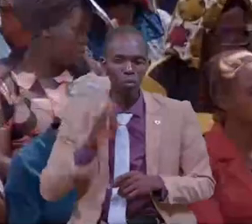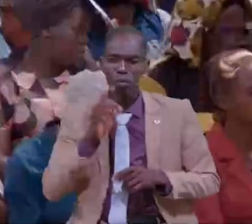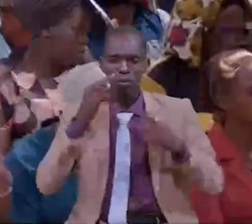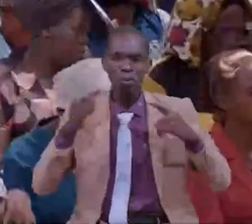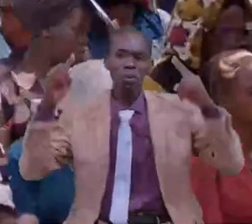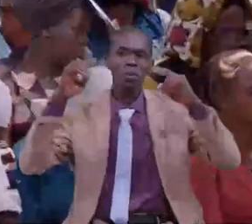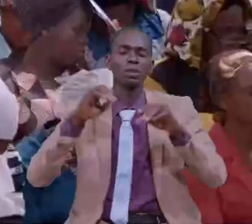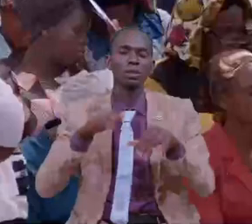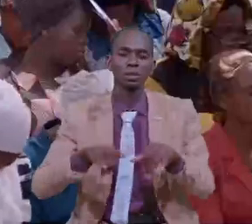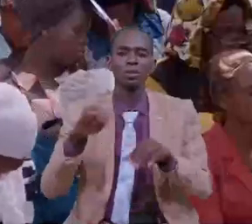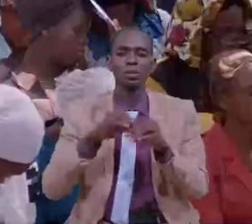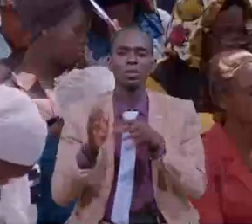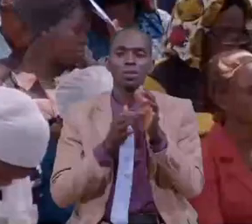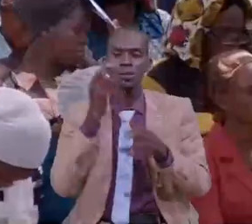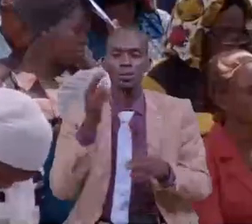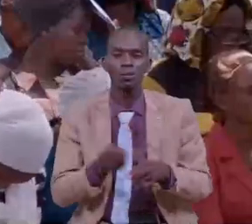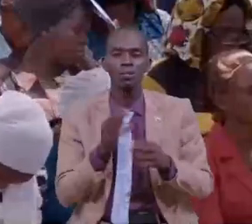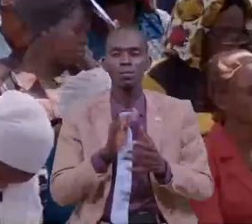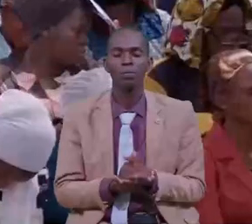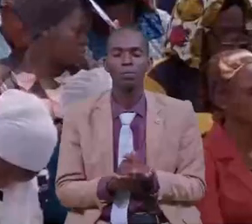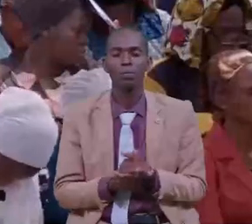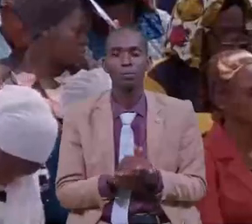Et tu vas toujours réussir au nom de Jésus.